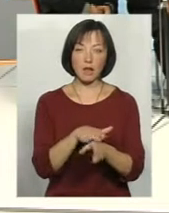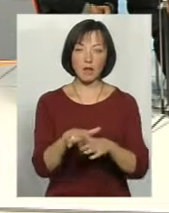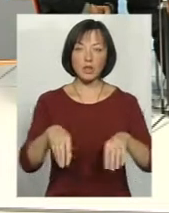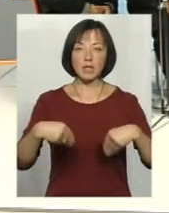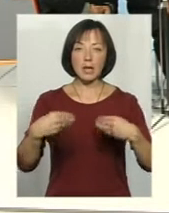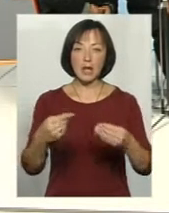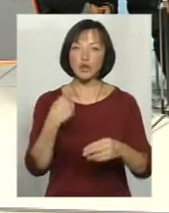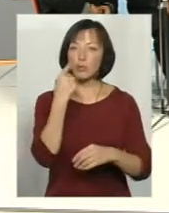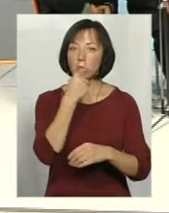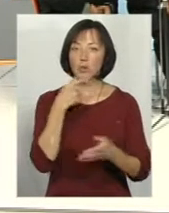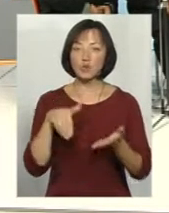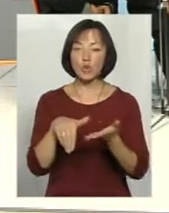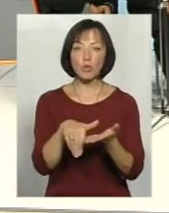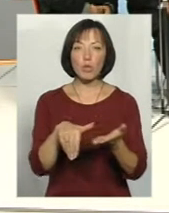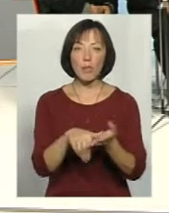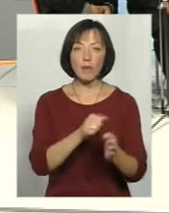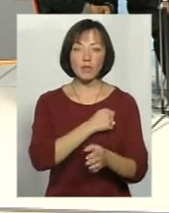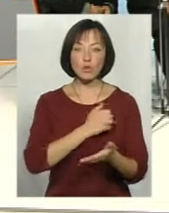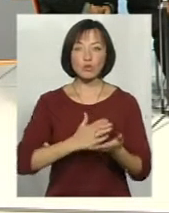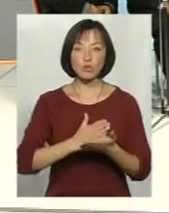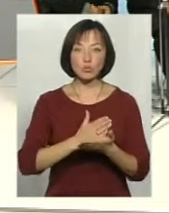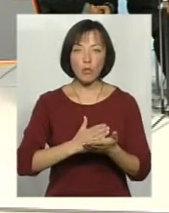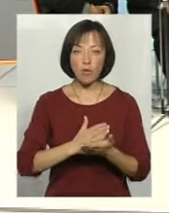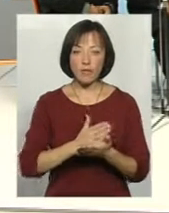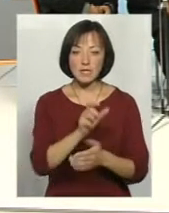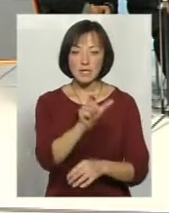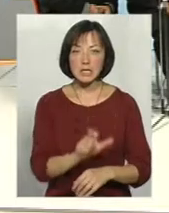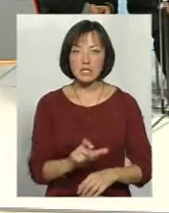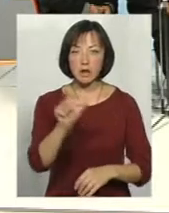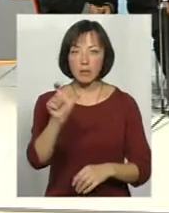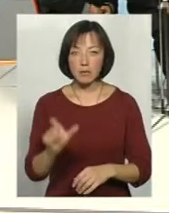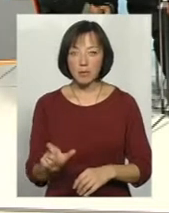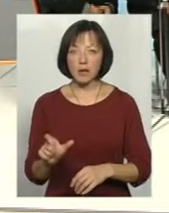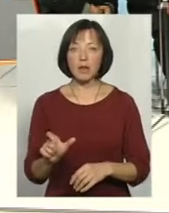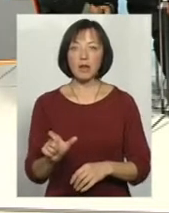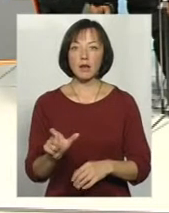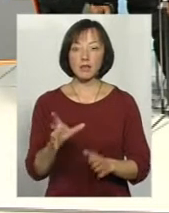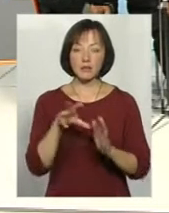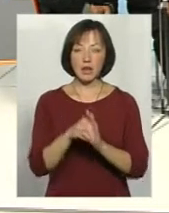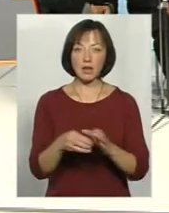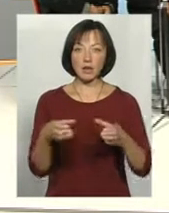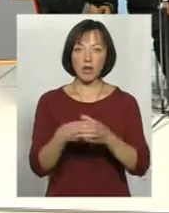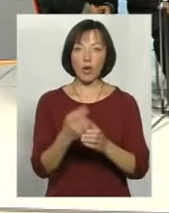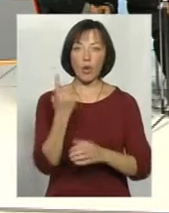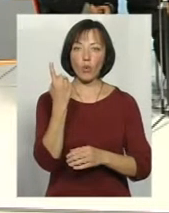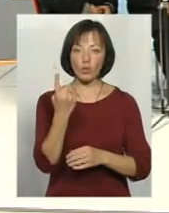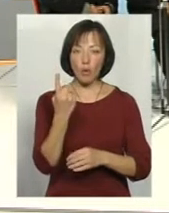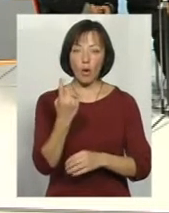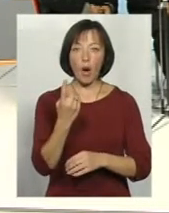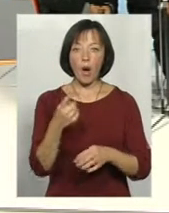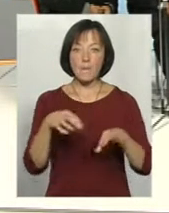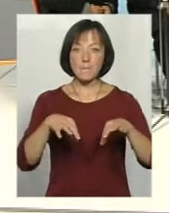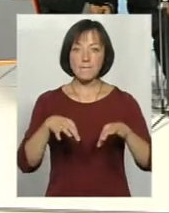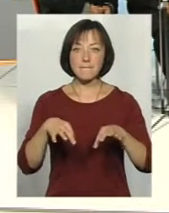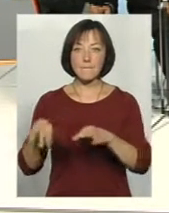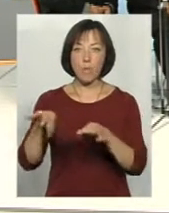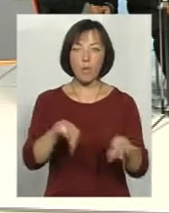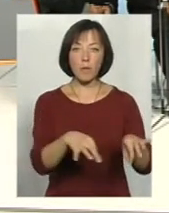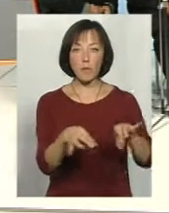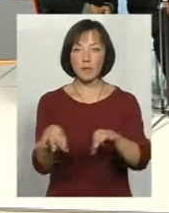надання стоматологічної допомоги військовослужбовцям відповідного району. Він знаходиться у складі одного з мобільних госпіталів, переміщається